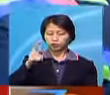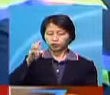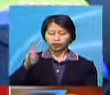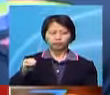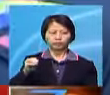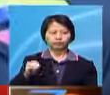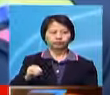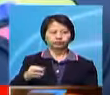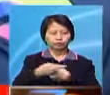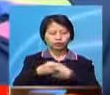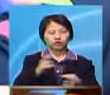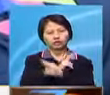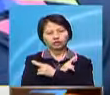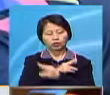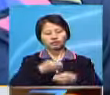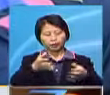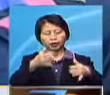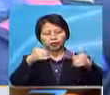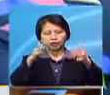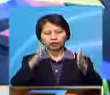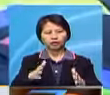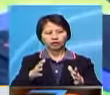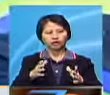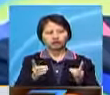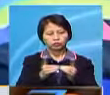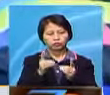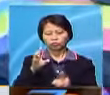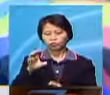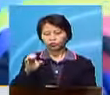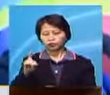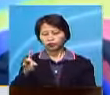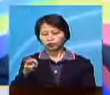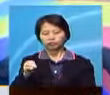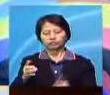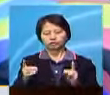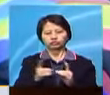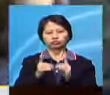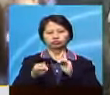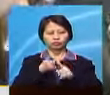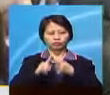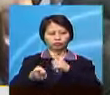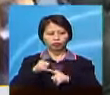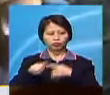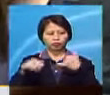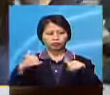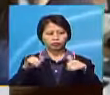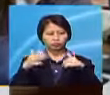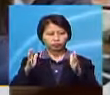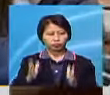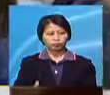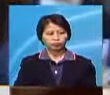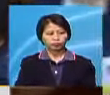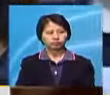khas itu bertujuan memberikan ruang kepada atlet bertemu CDM dan bertemu rakan-rakan atlet.